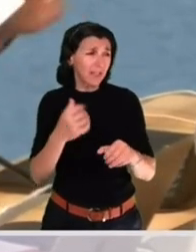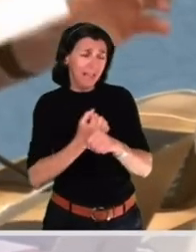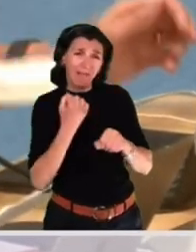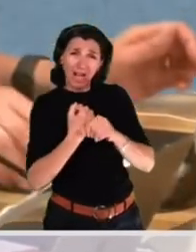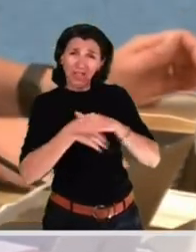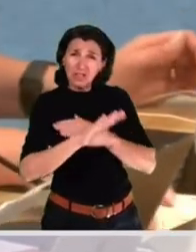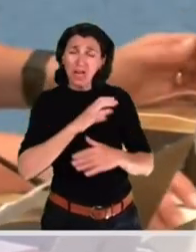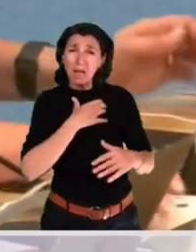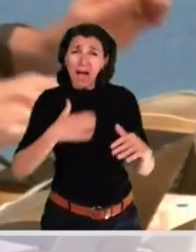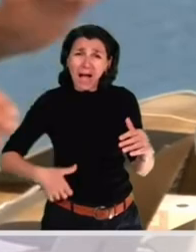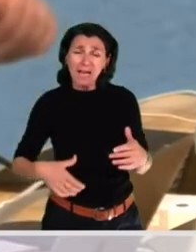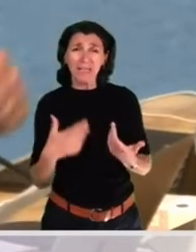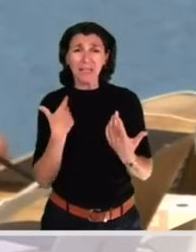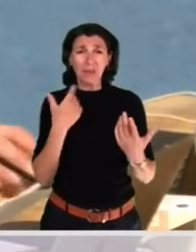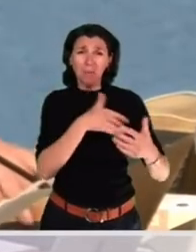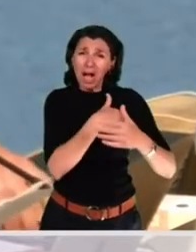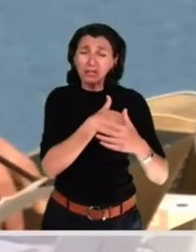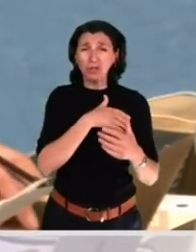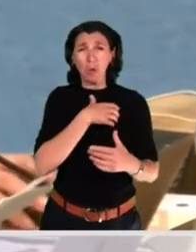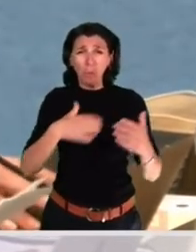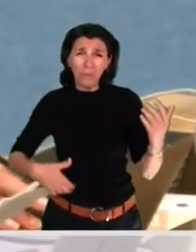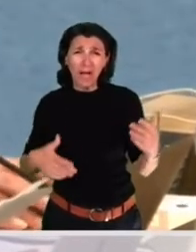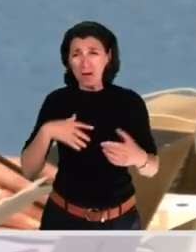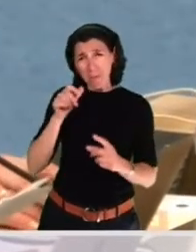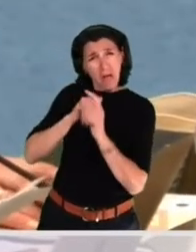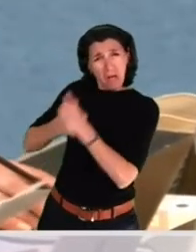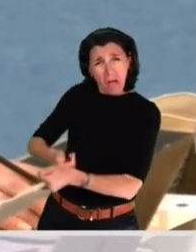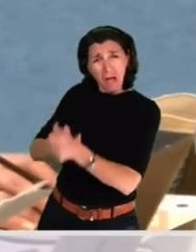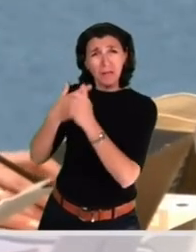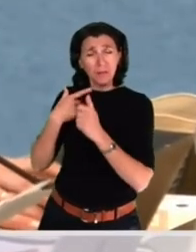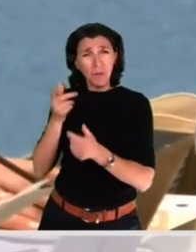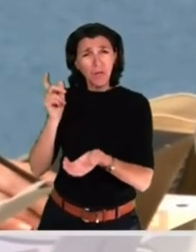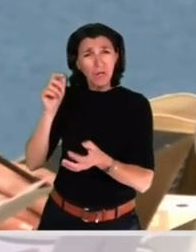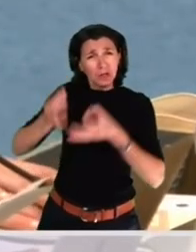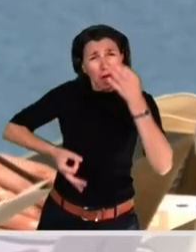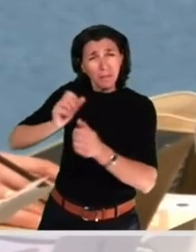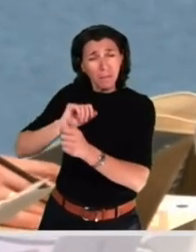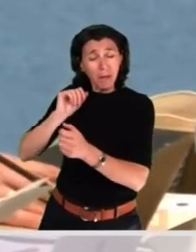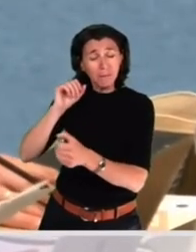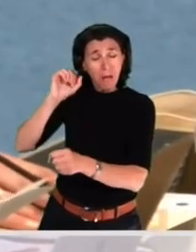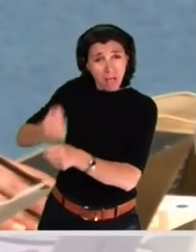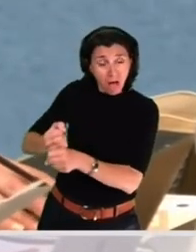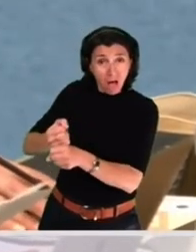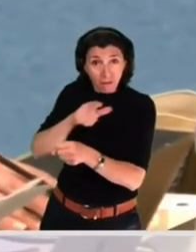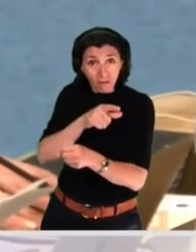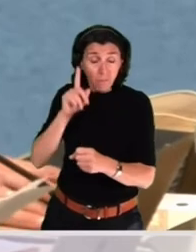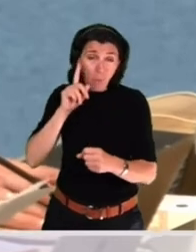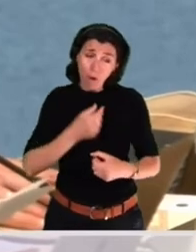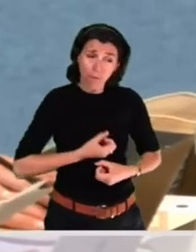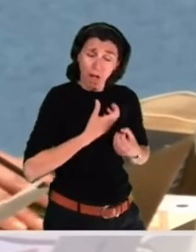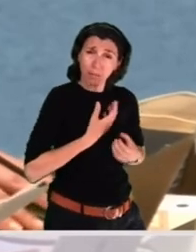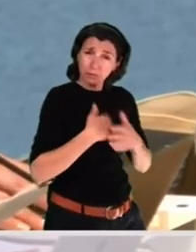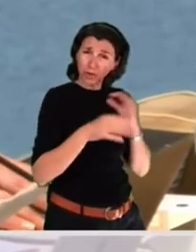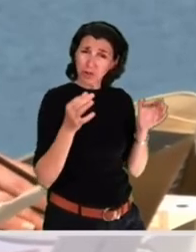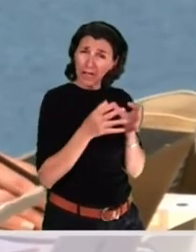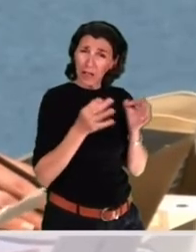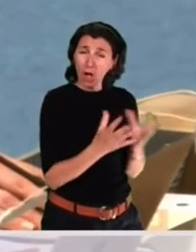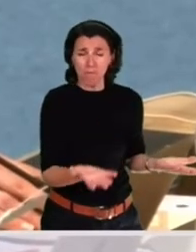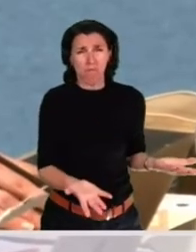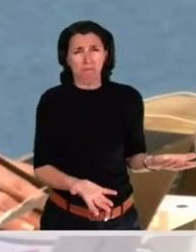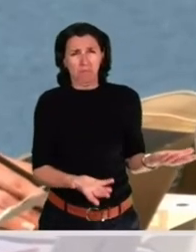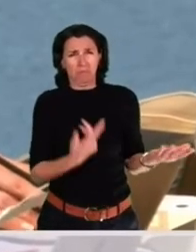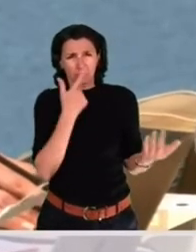propos sur TikTok démontre que cette méthode-là est bien un système pour essayer de faire taire la démocratie à Grenoble.